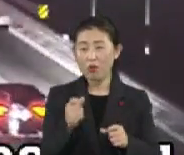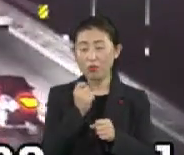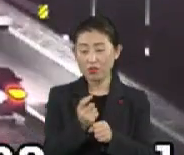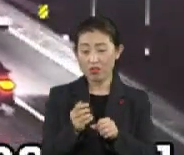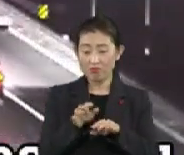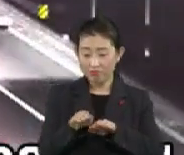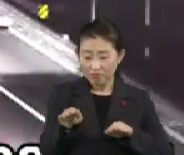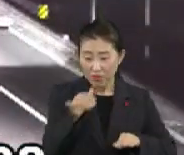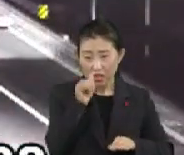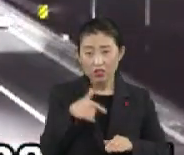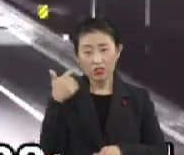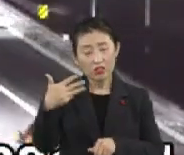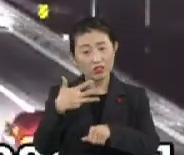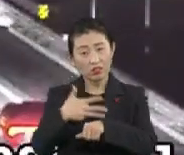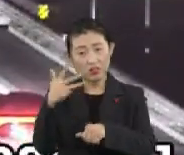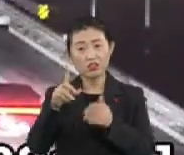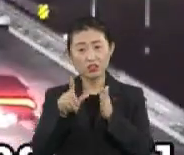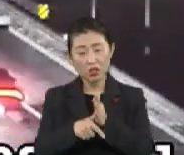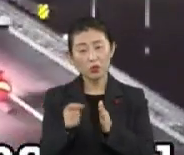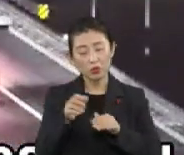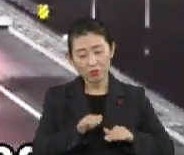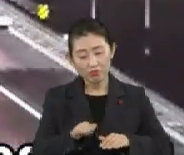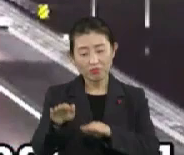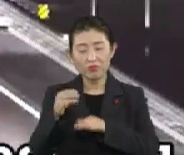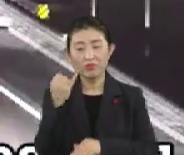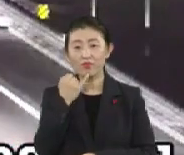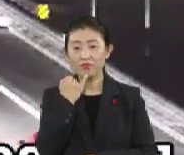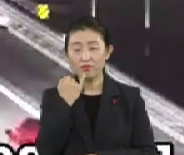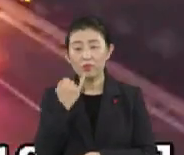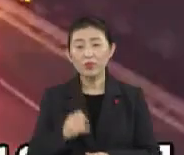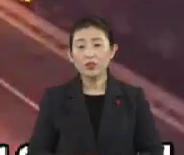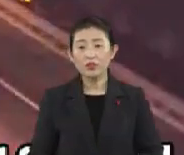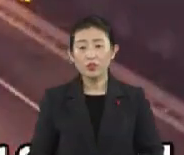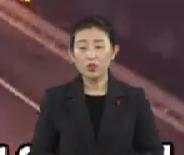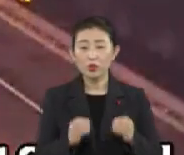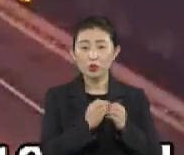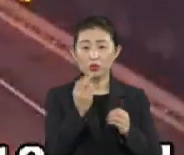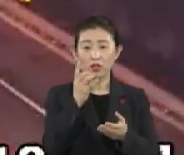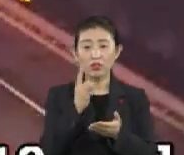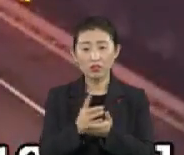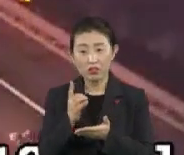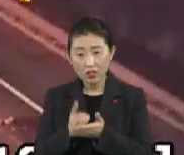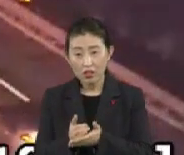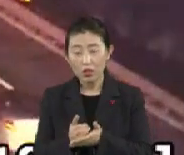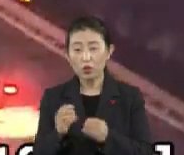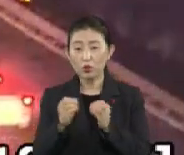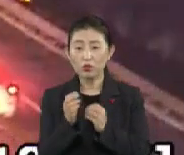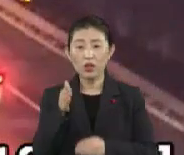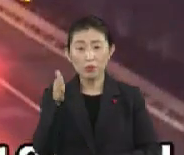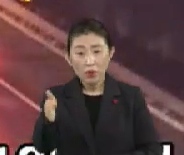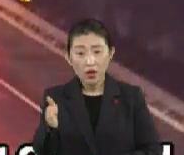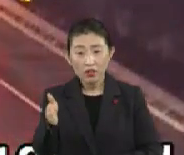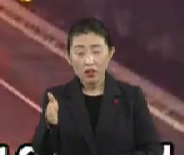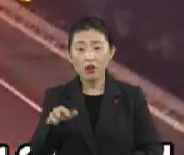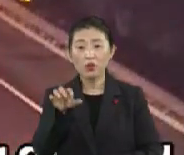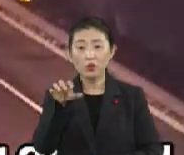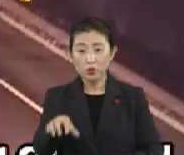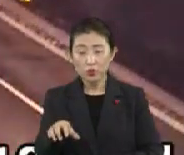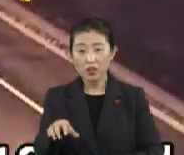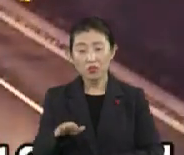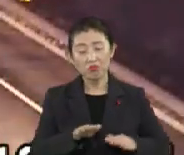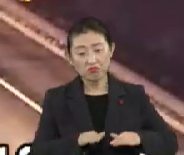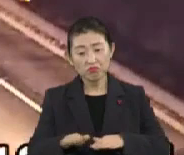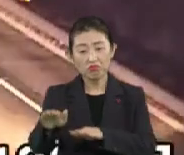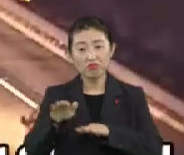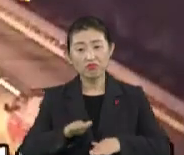길었는데 저녁 8시 무렵이 되니 정체가 빠르게 풀리고 있습니다. 논산 천안선 논산 쪽으로는 이제 연무와 논산 분기점